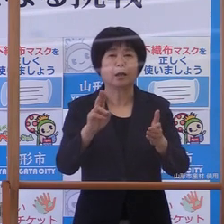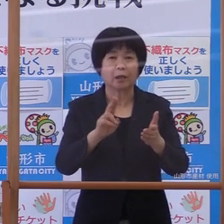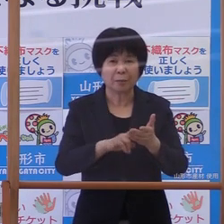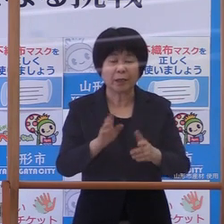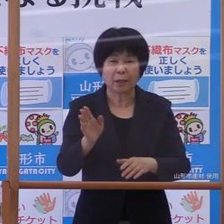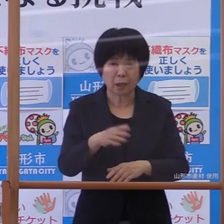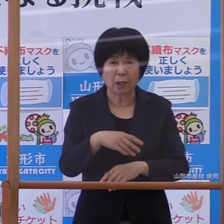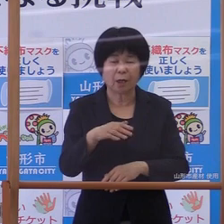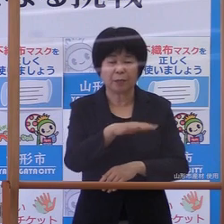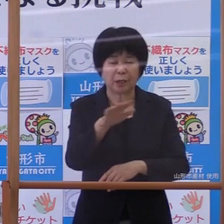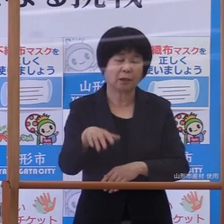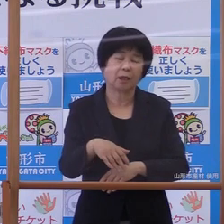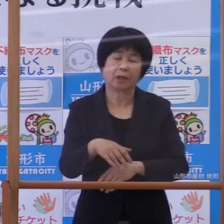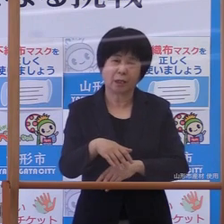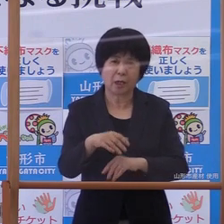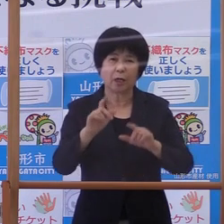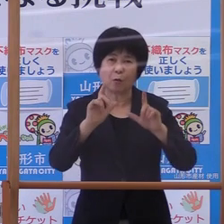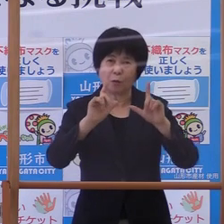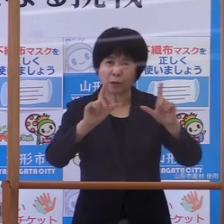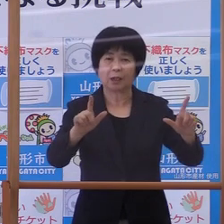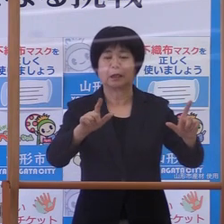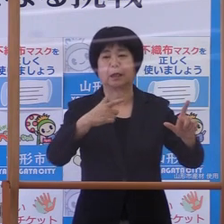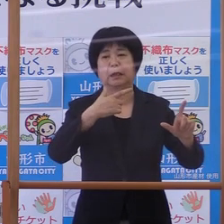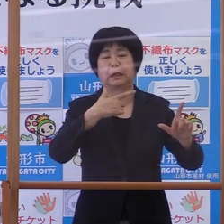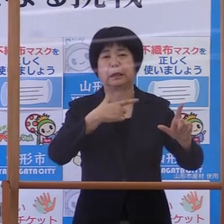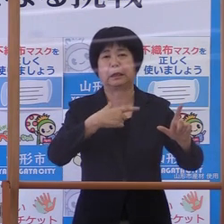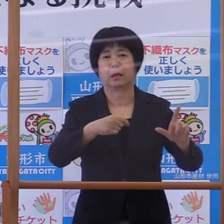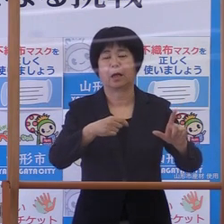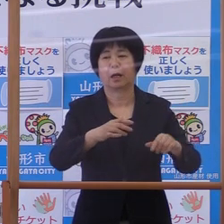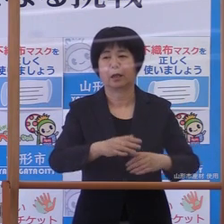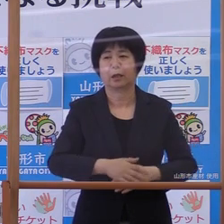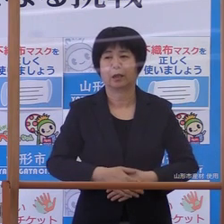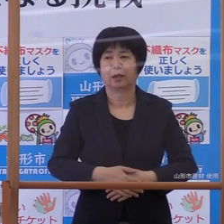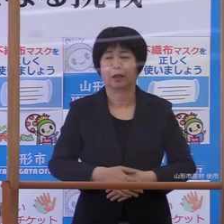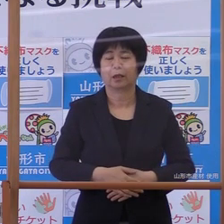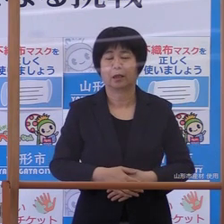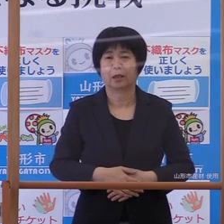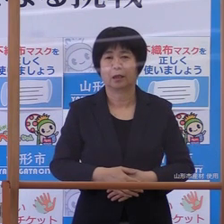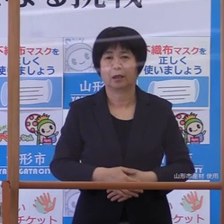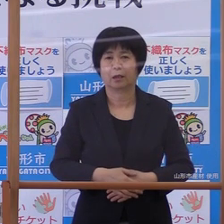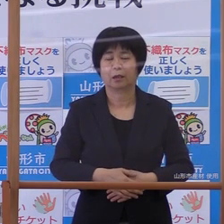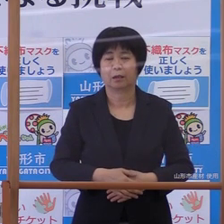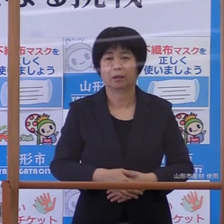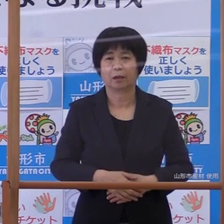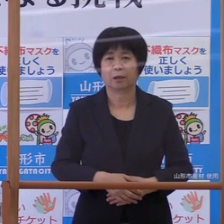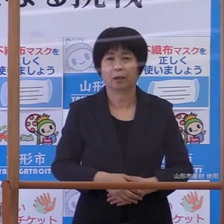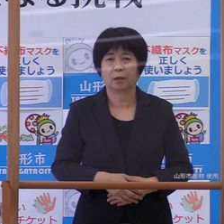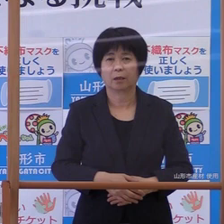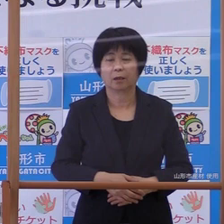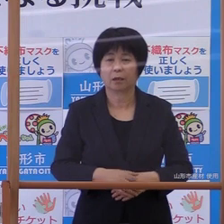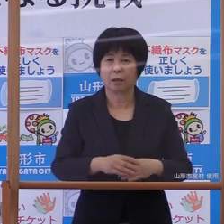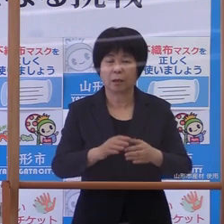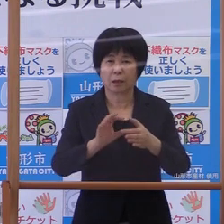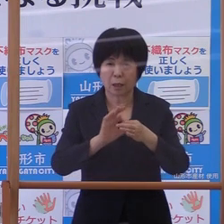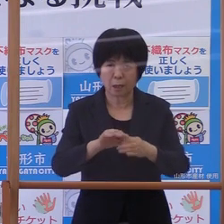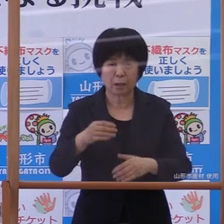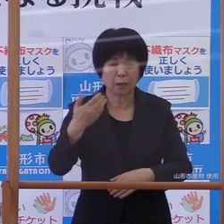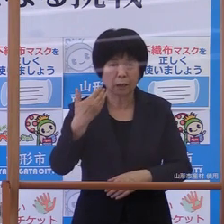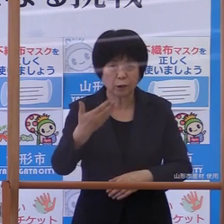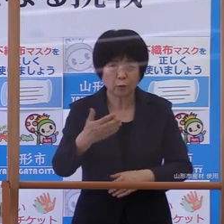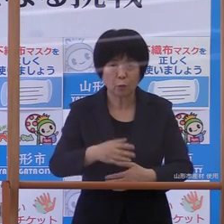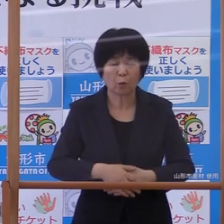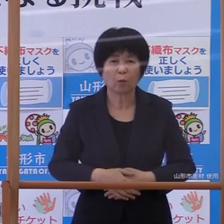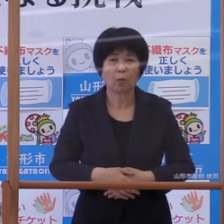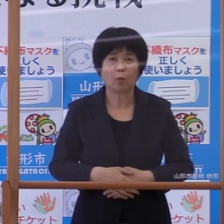にお伝えしたいと思いますが、ちょっと今日時点ではすみません、お伝えできない状況です。はい、 関連でもう1点だったんですけれ